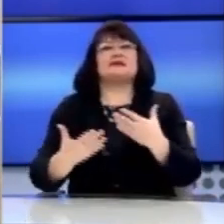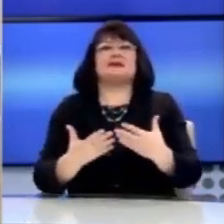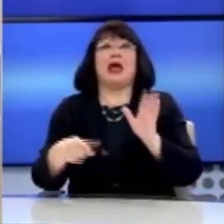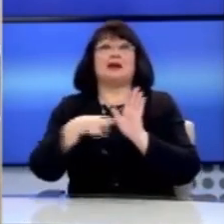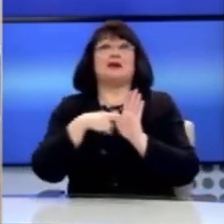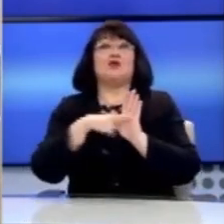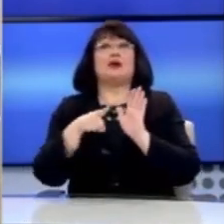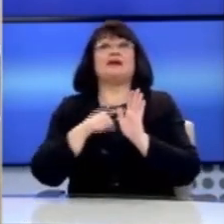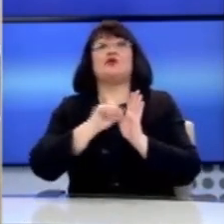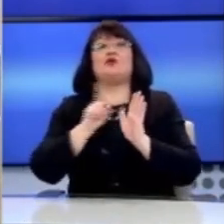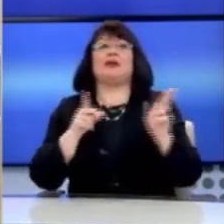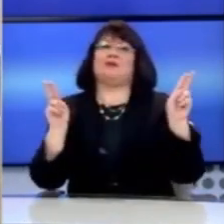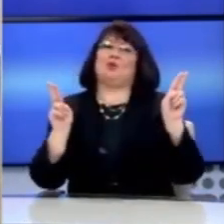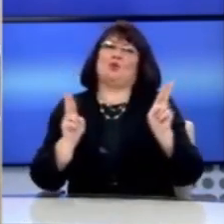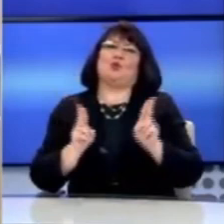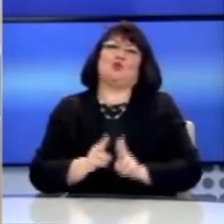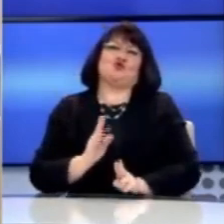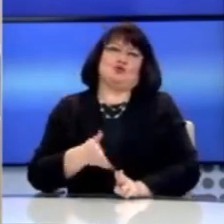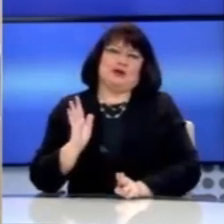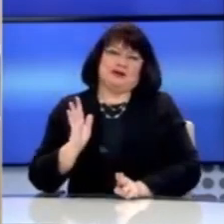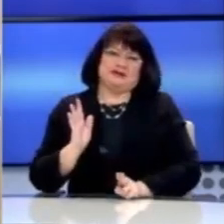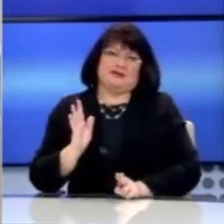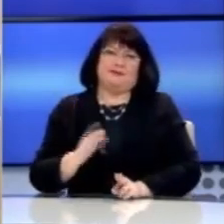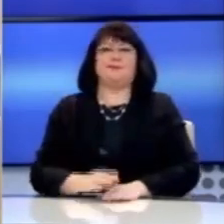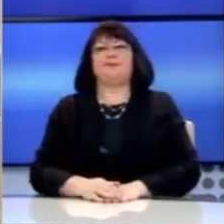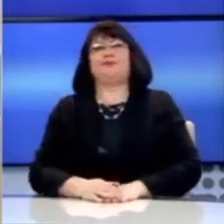αρνητικές επιπτώσεις από την